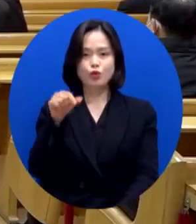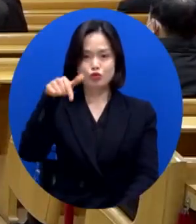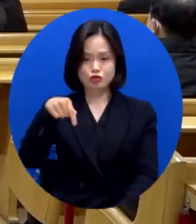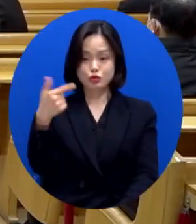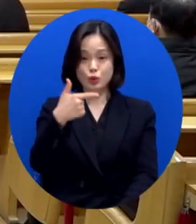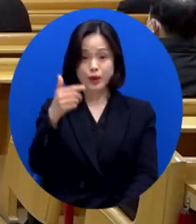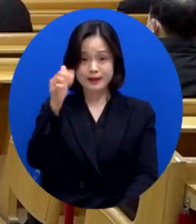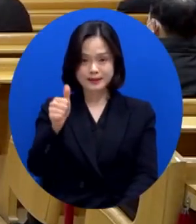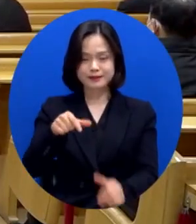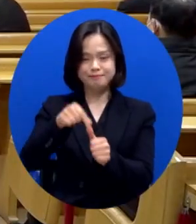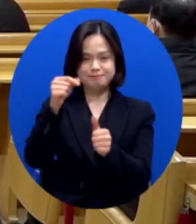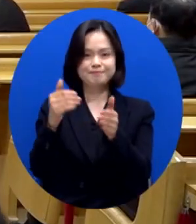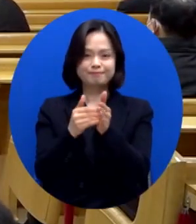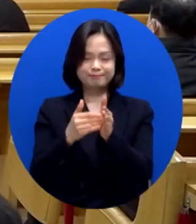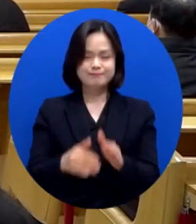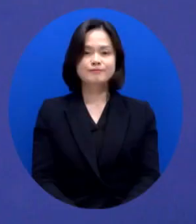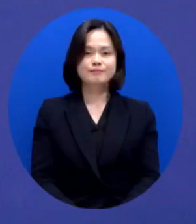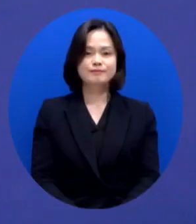노회장으로 선출했습니다.